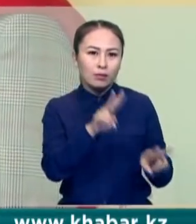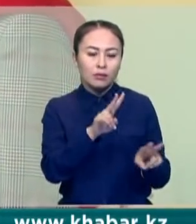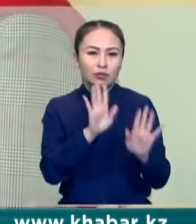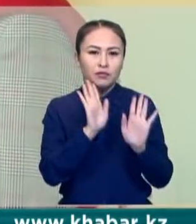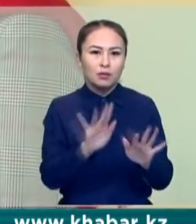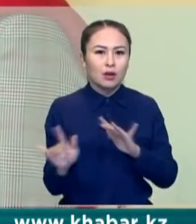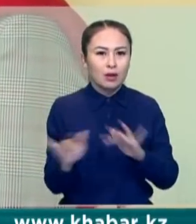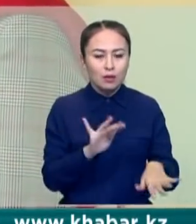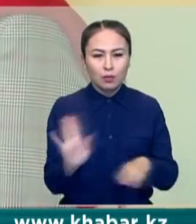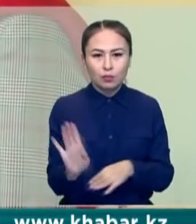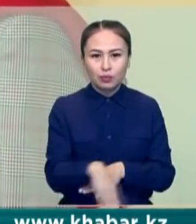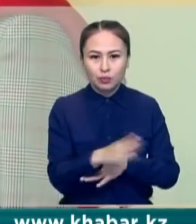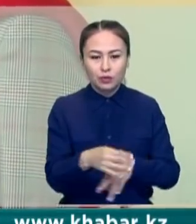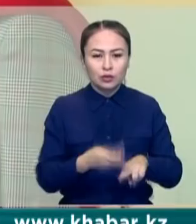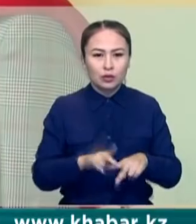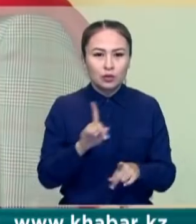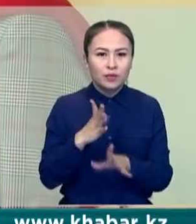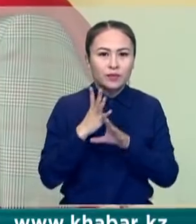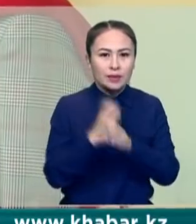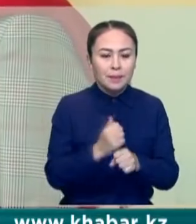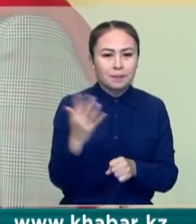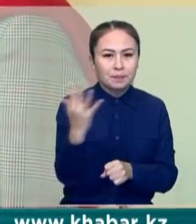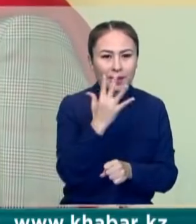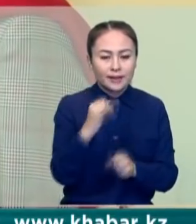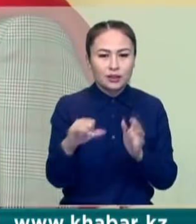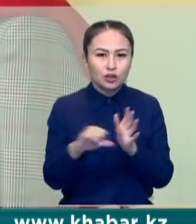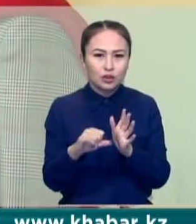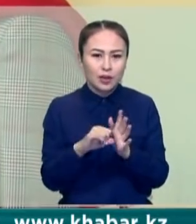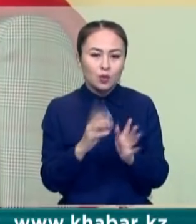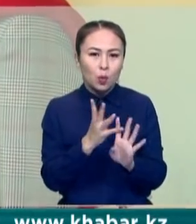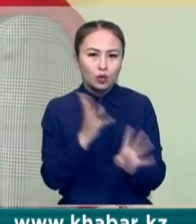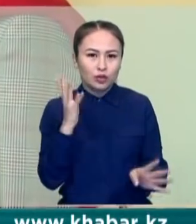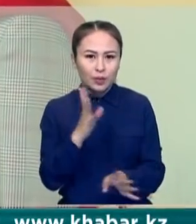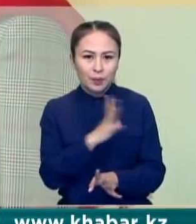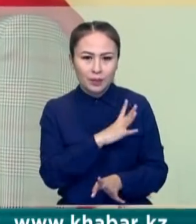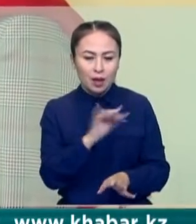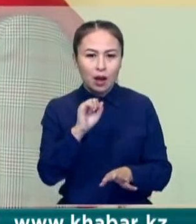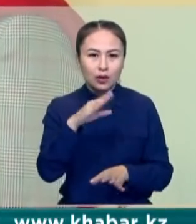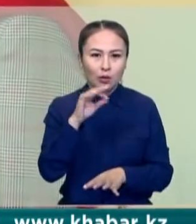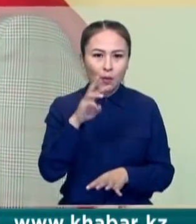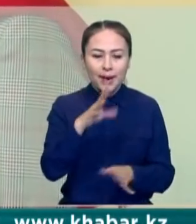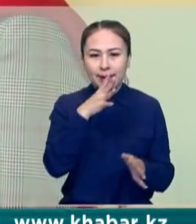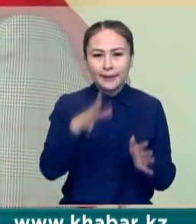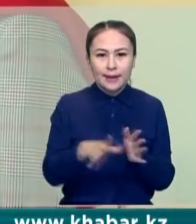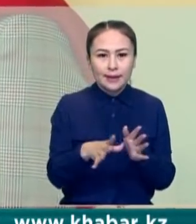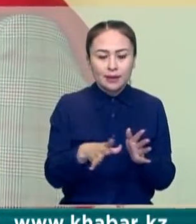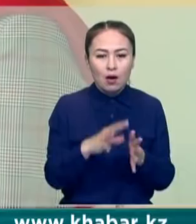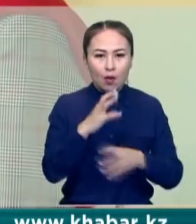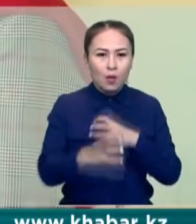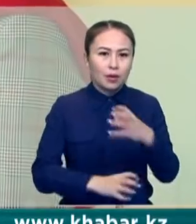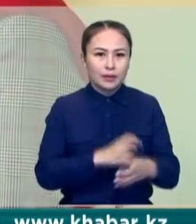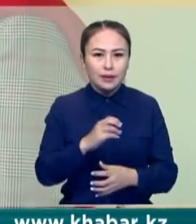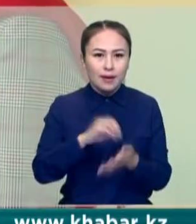Иран ядролық міндеттемелерді қысқартудың 5-ші және 6-ші кезеңіне өтеді. Атом энергиясы жөніндегі халықаралық агенттік